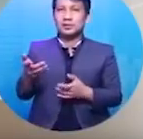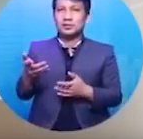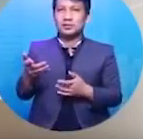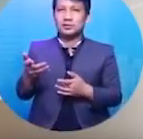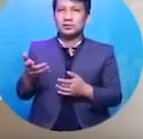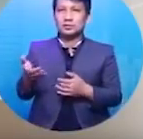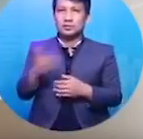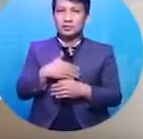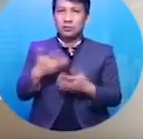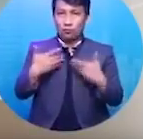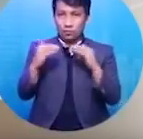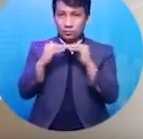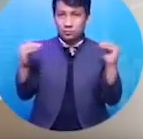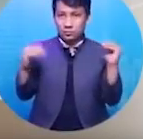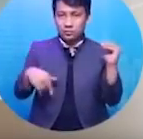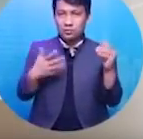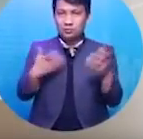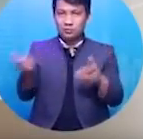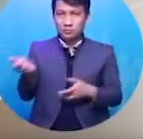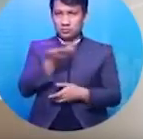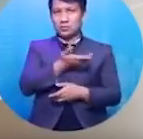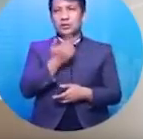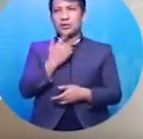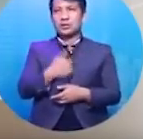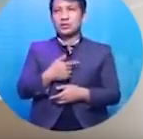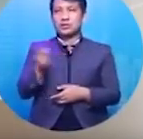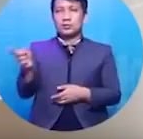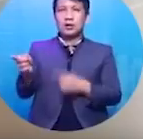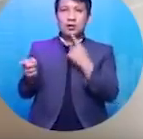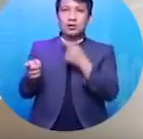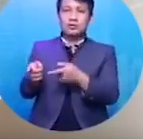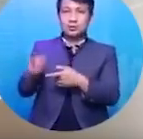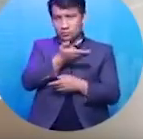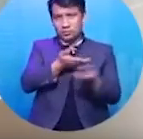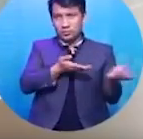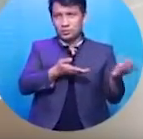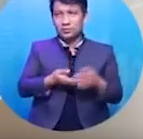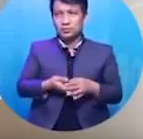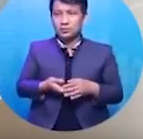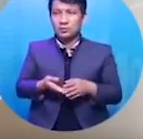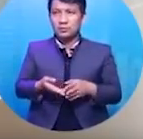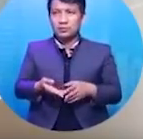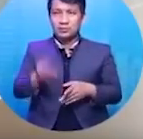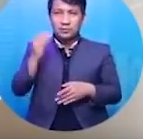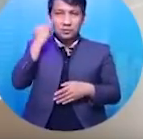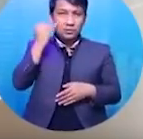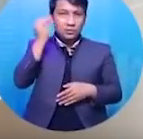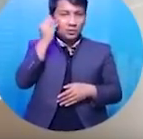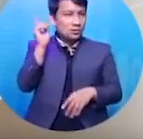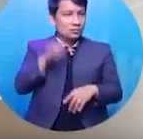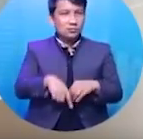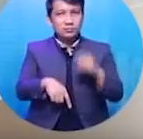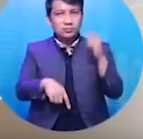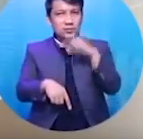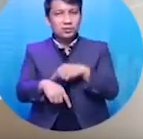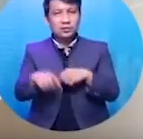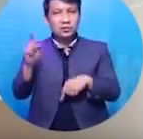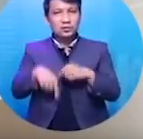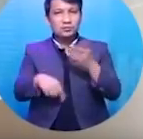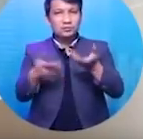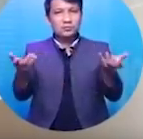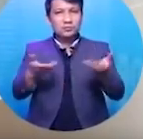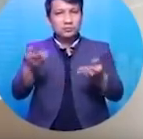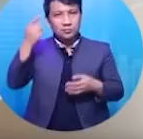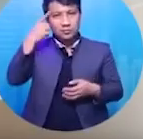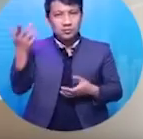ma, gusto namin maging fair dito. Mag-usap kayo ni sir kasi may allegation siya, ikaw raw ay nanlalaki. Wala po lahat katotohanan yan. Kahit buong tatala